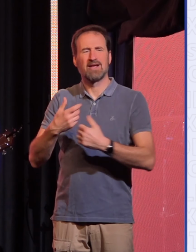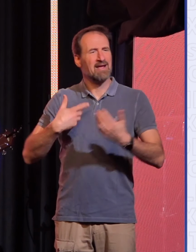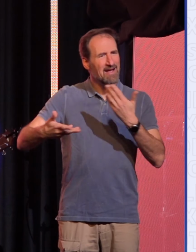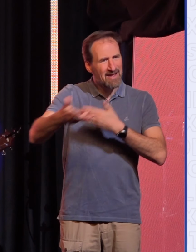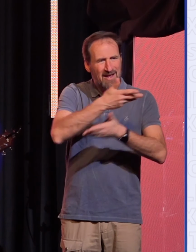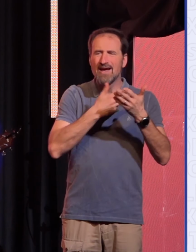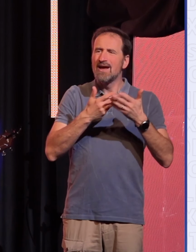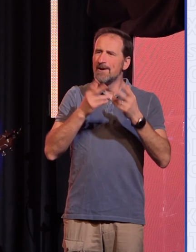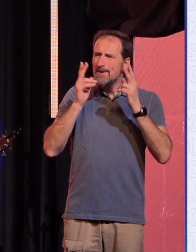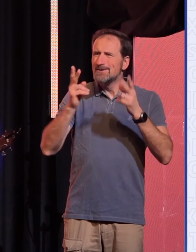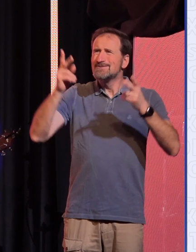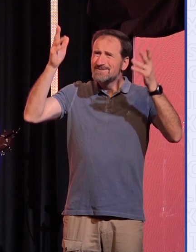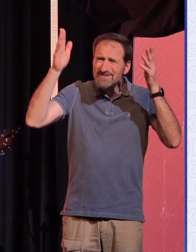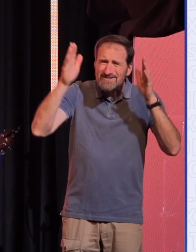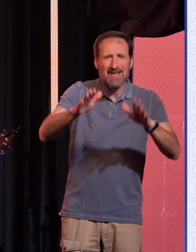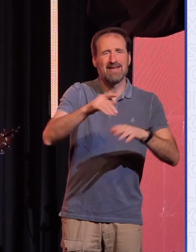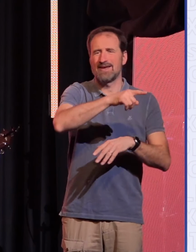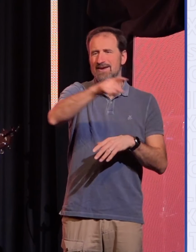segnest.